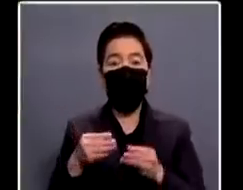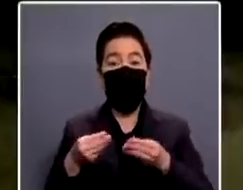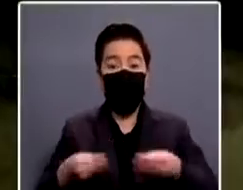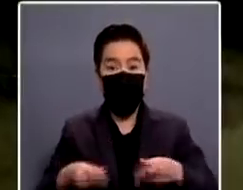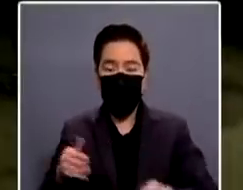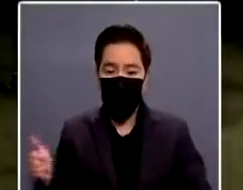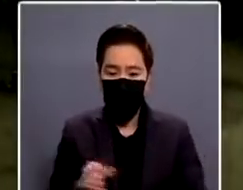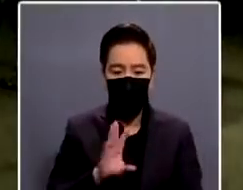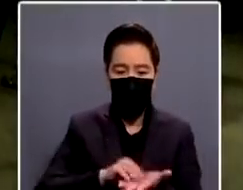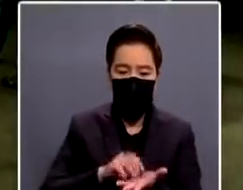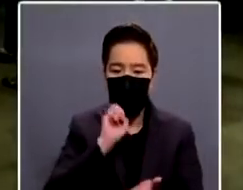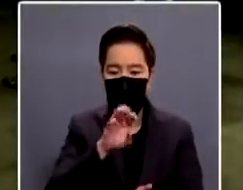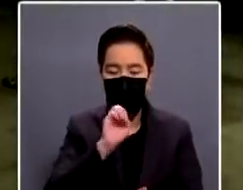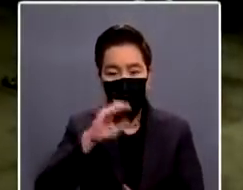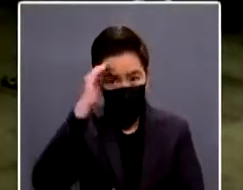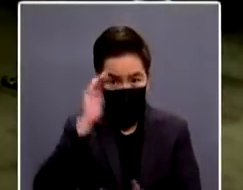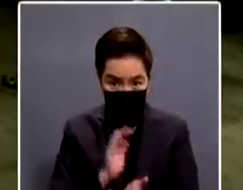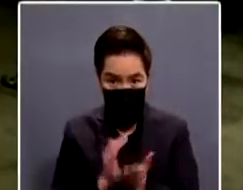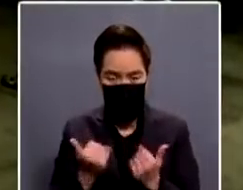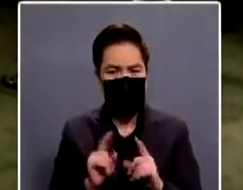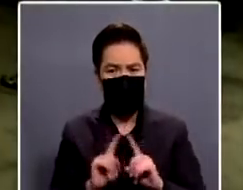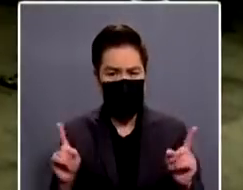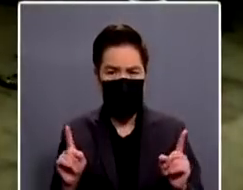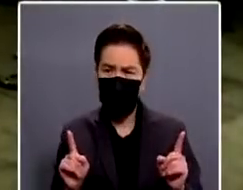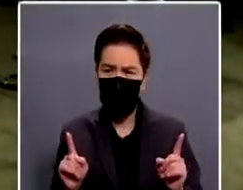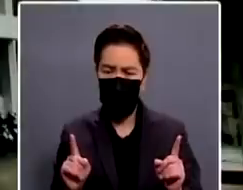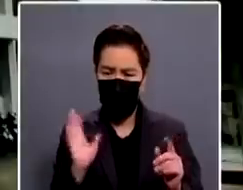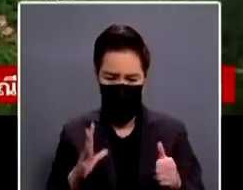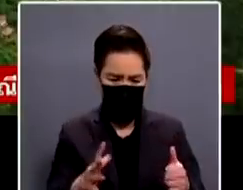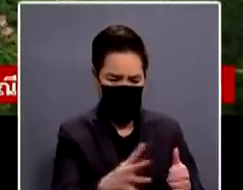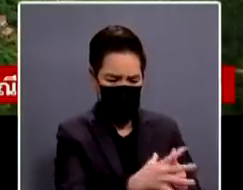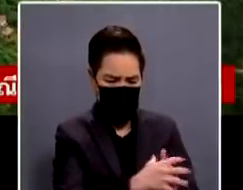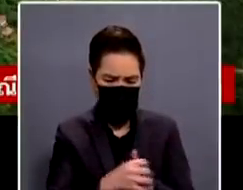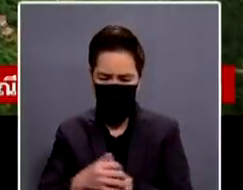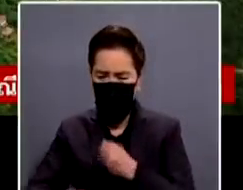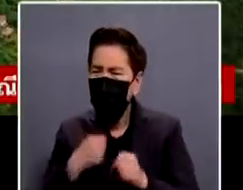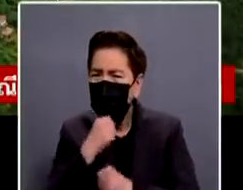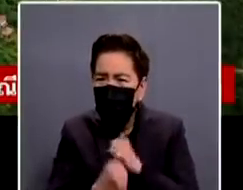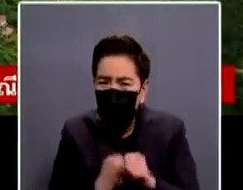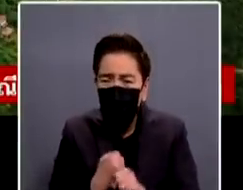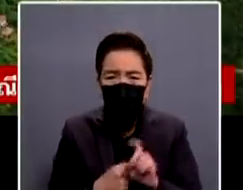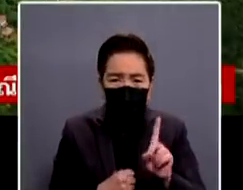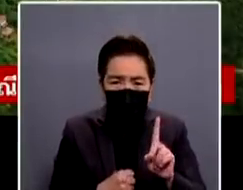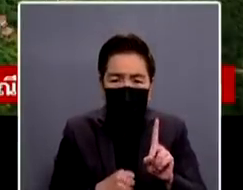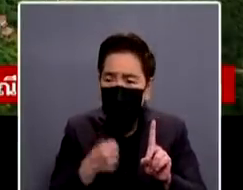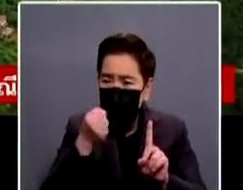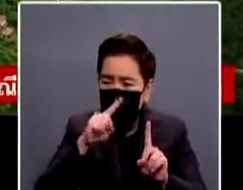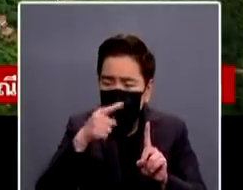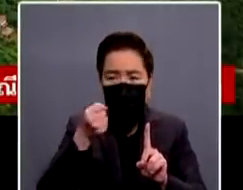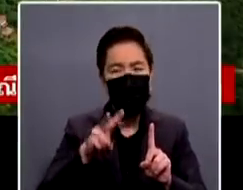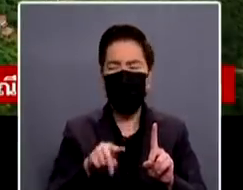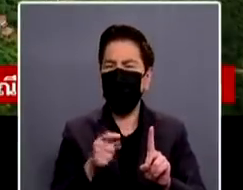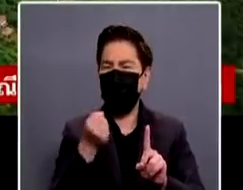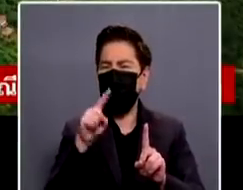าเข้าไปให้ข้อมูลกับตำรวจด้วยเขาบอกว่าแต่ลักษณะเรื่องของการค้ามนุษย์ในเด็กเพียงอายุ1ขวบ11เดือนเนี่ยยังไม่น่